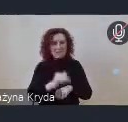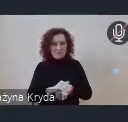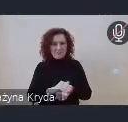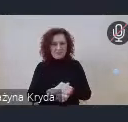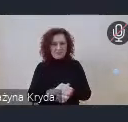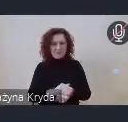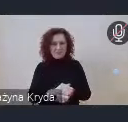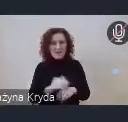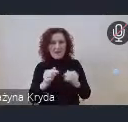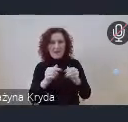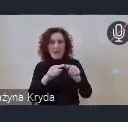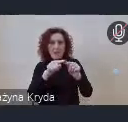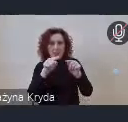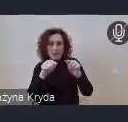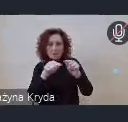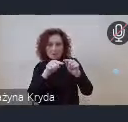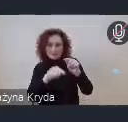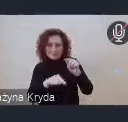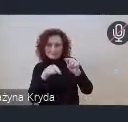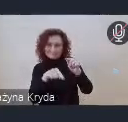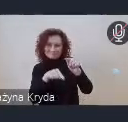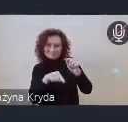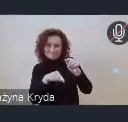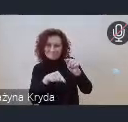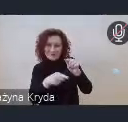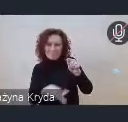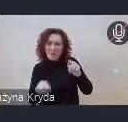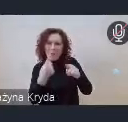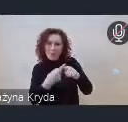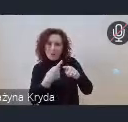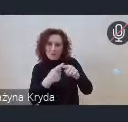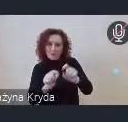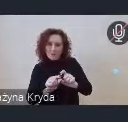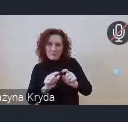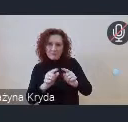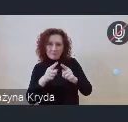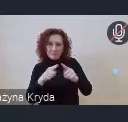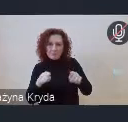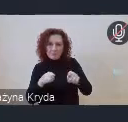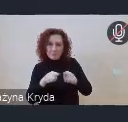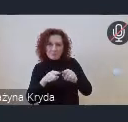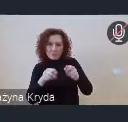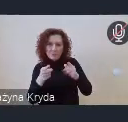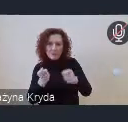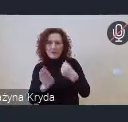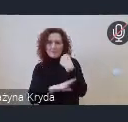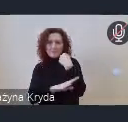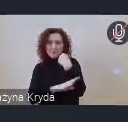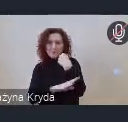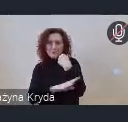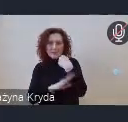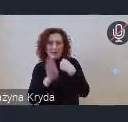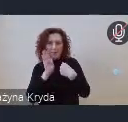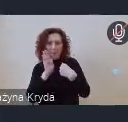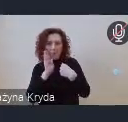ale podnoskami tutaj są takie dodatkowe listewki to są takie trójkątne listewki dokładnie to samo co Clean najazdowy